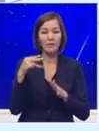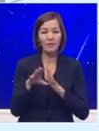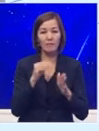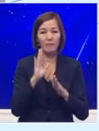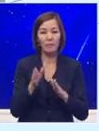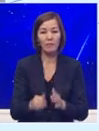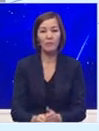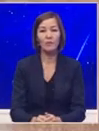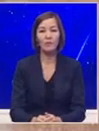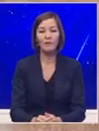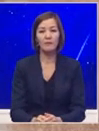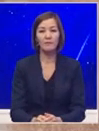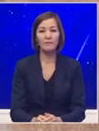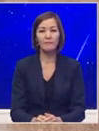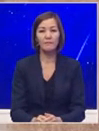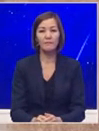выборов